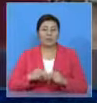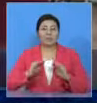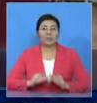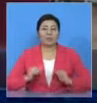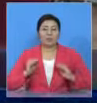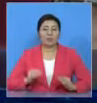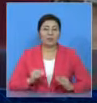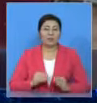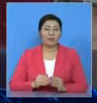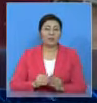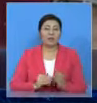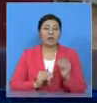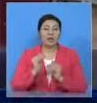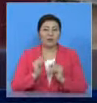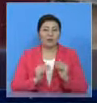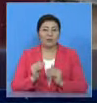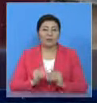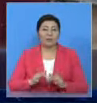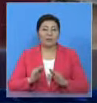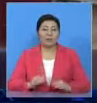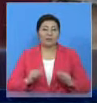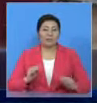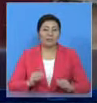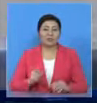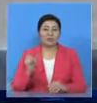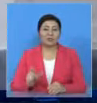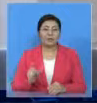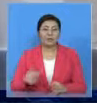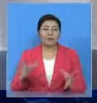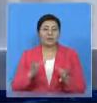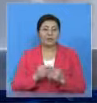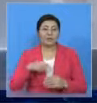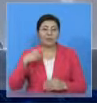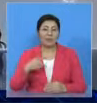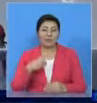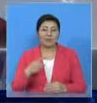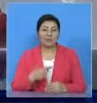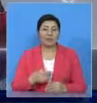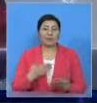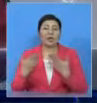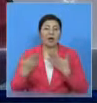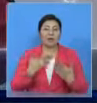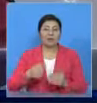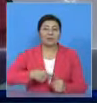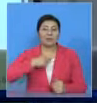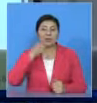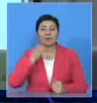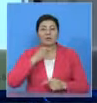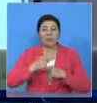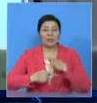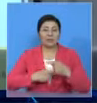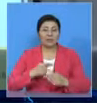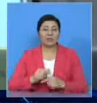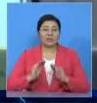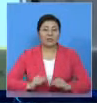ребенка, становление и формирование подрастающей личности. Вместе с тем говорилось и о взаимодействии старшего поколения с